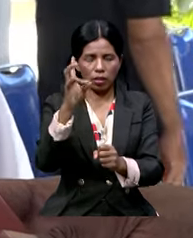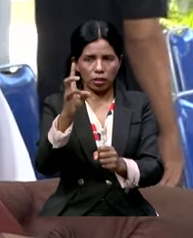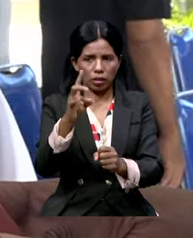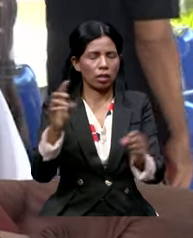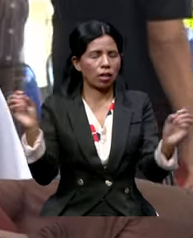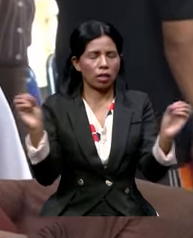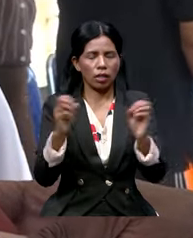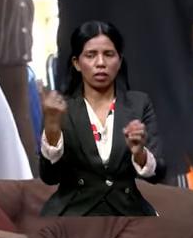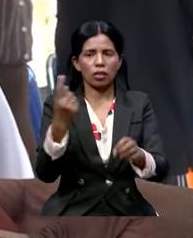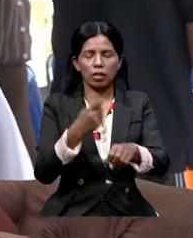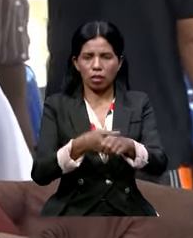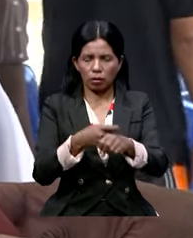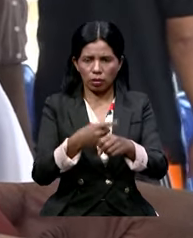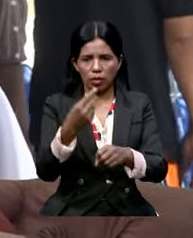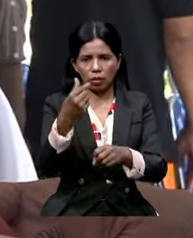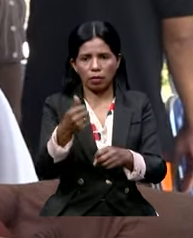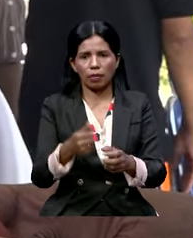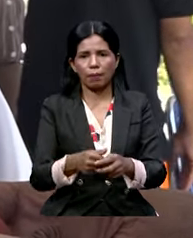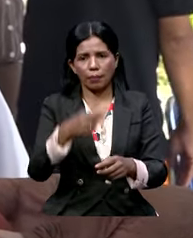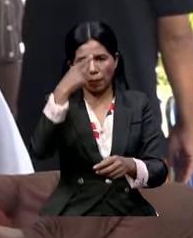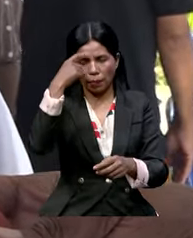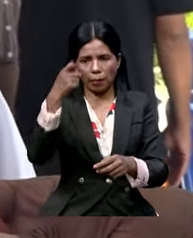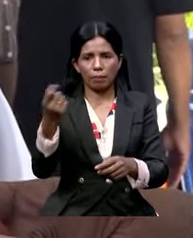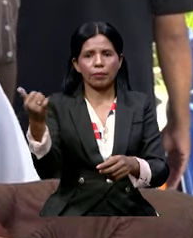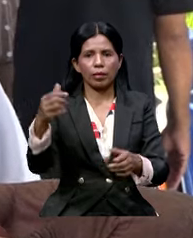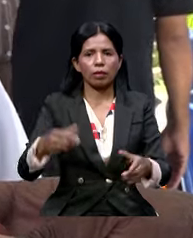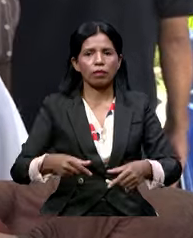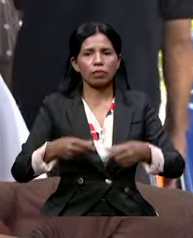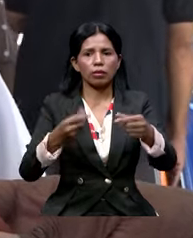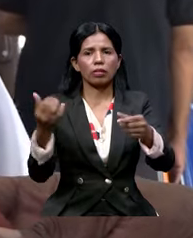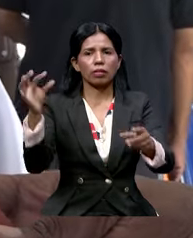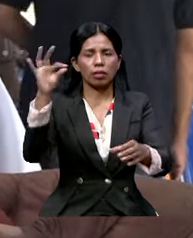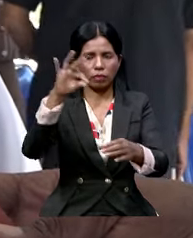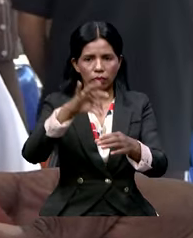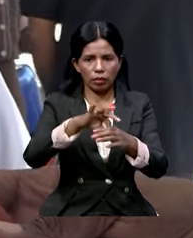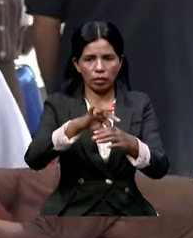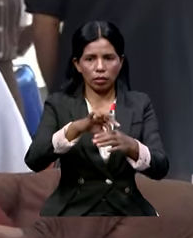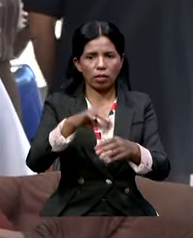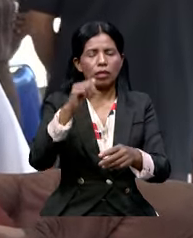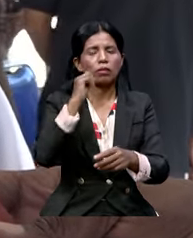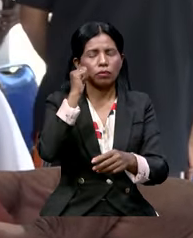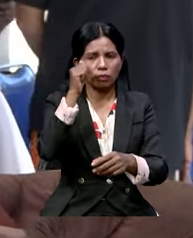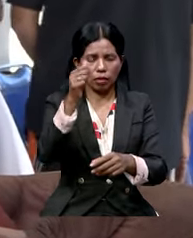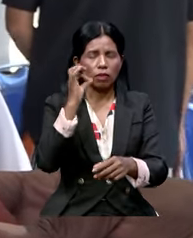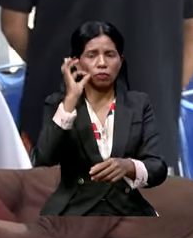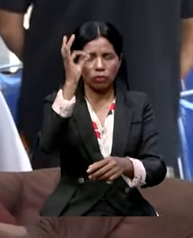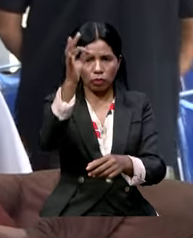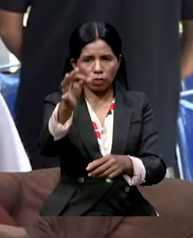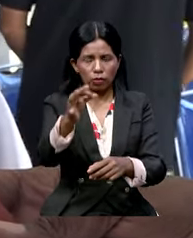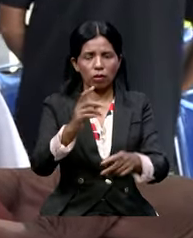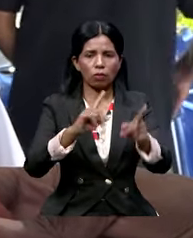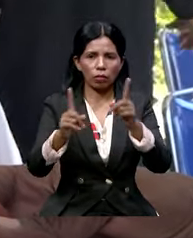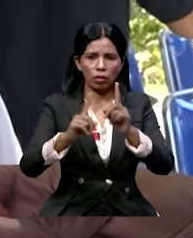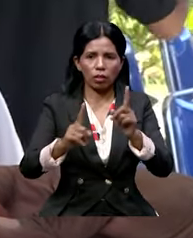laos tempo ida ke uituang. Tamane mak sira sira fo sir ne votu, praba merua sira usu buat rumah, kritika buat